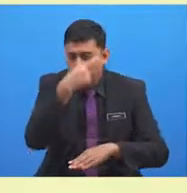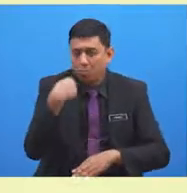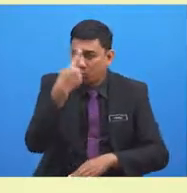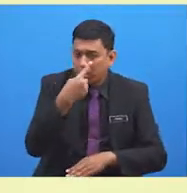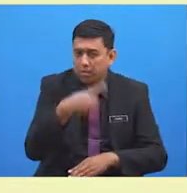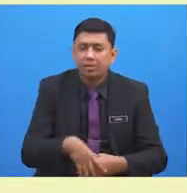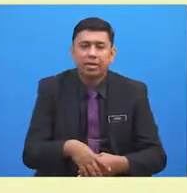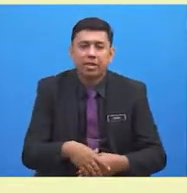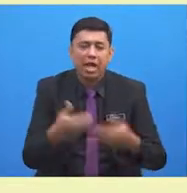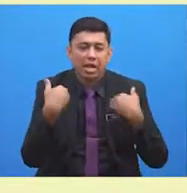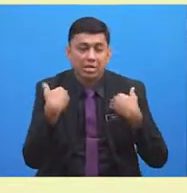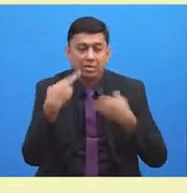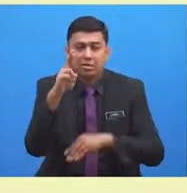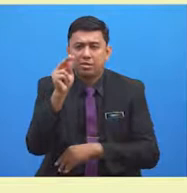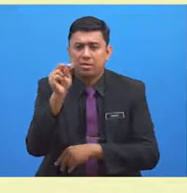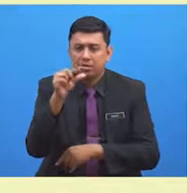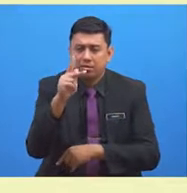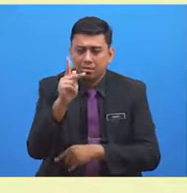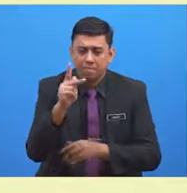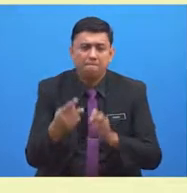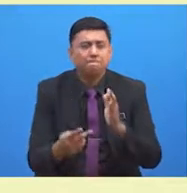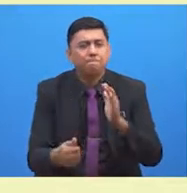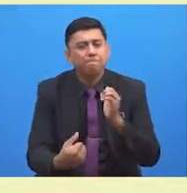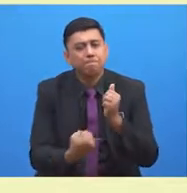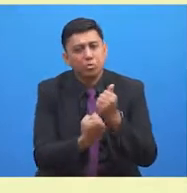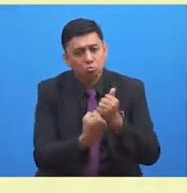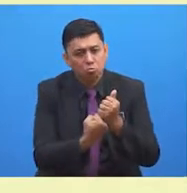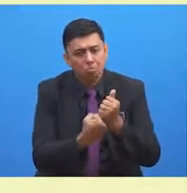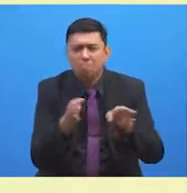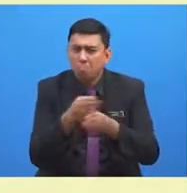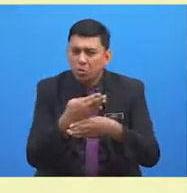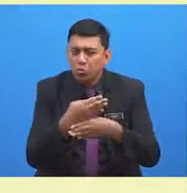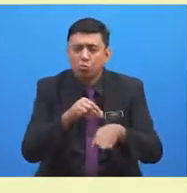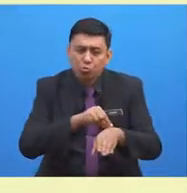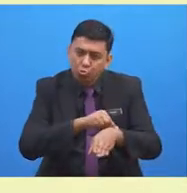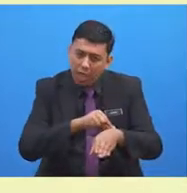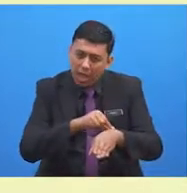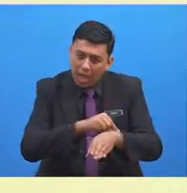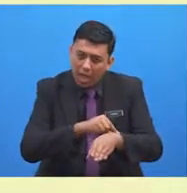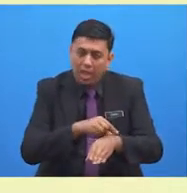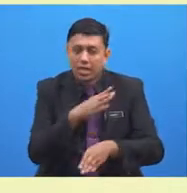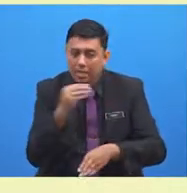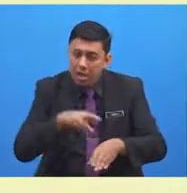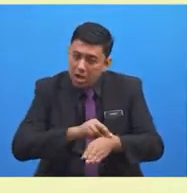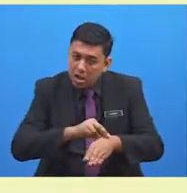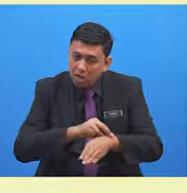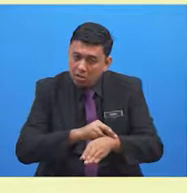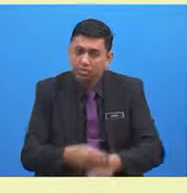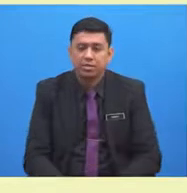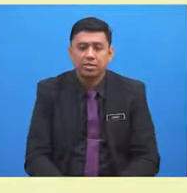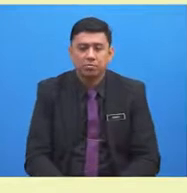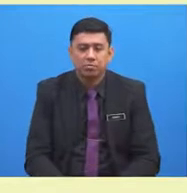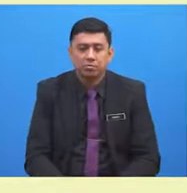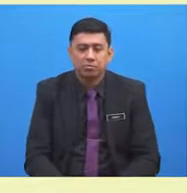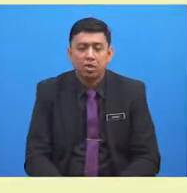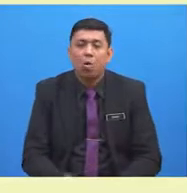terdiri daripada rangka penyokong yang dibentuk oleh tulang dan rawan. Rangka hidung diliputi